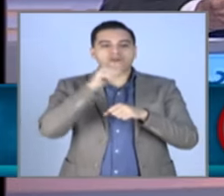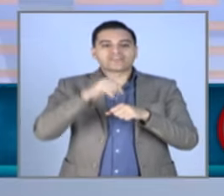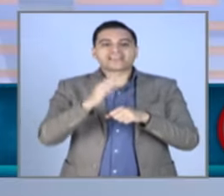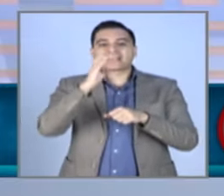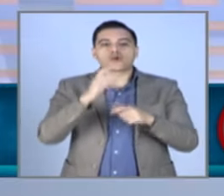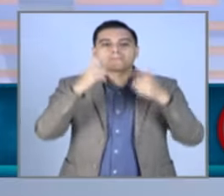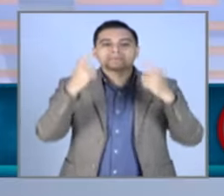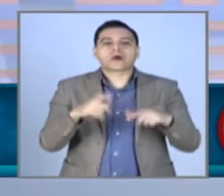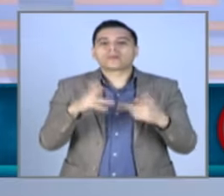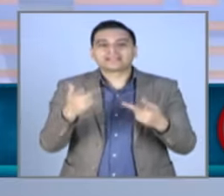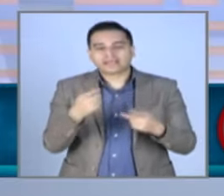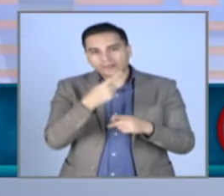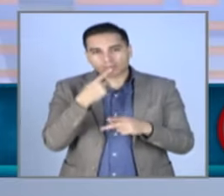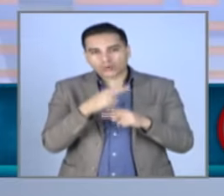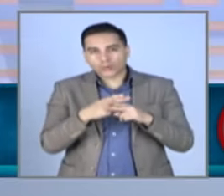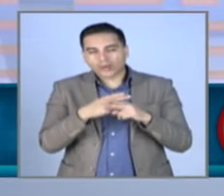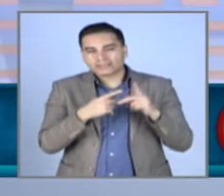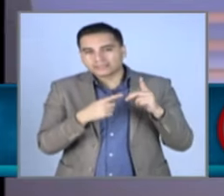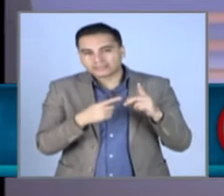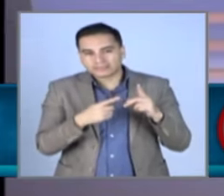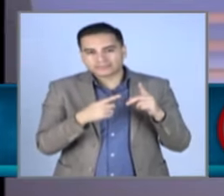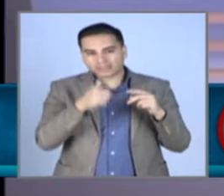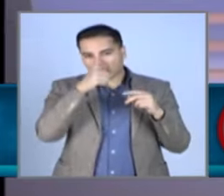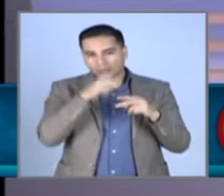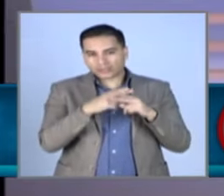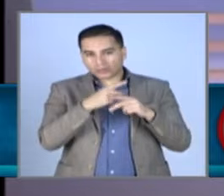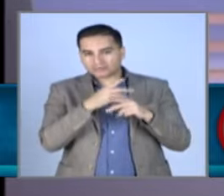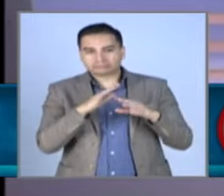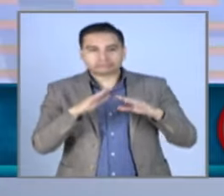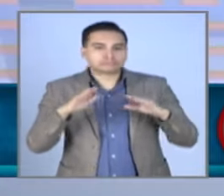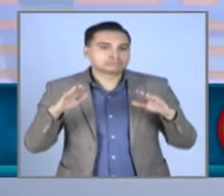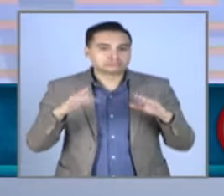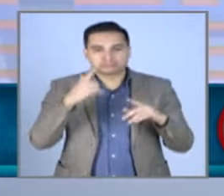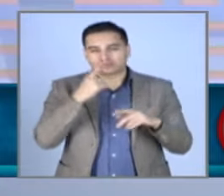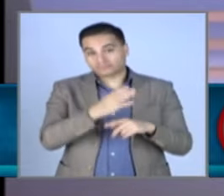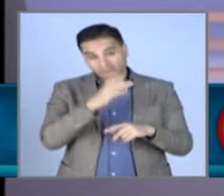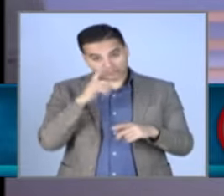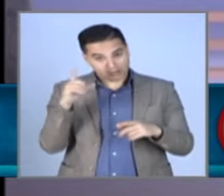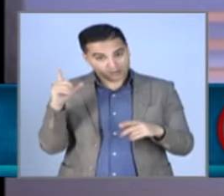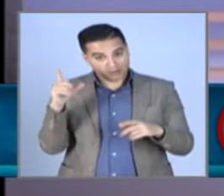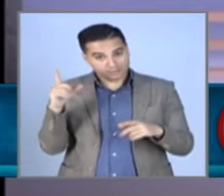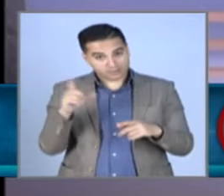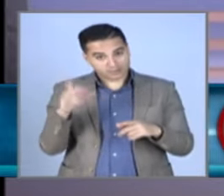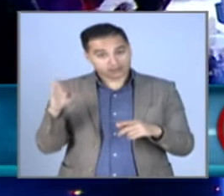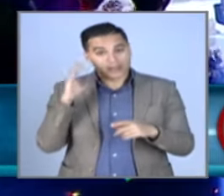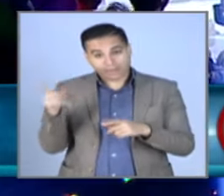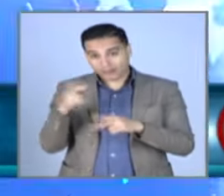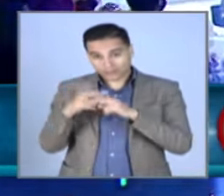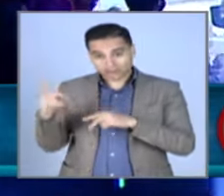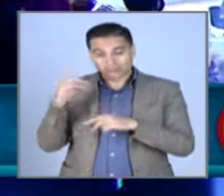الكويت. طب وقعدت 18 ثانية ليه لو متأكد إنها الكويت؟ لا مش متأكد. مش متأكد. إجابة صحيحة.